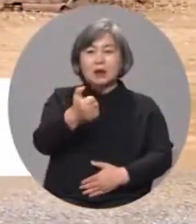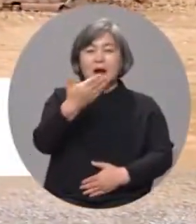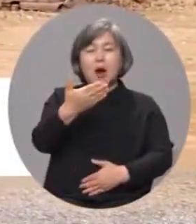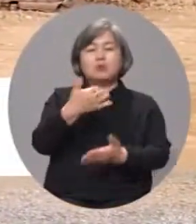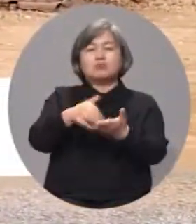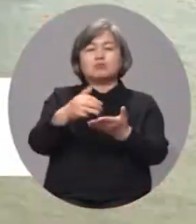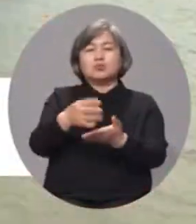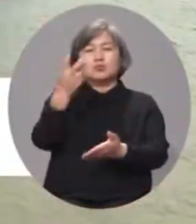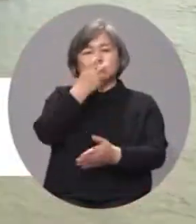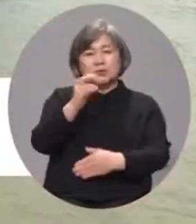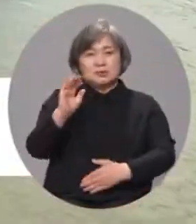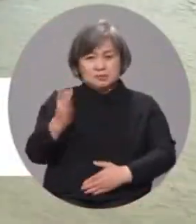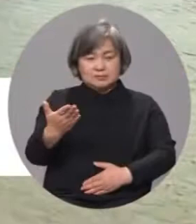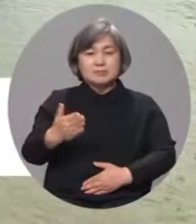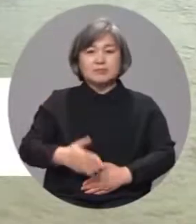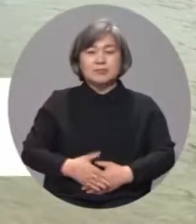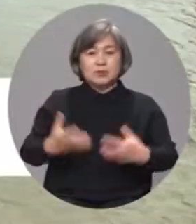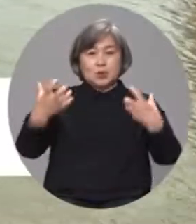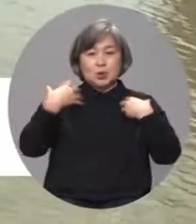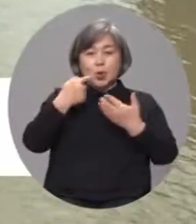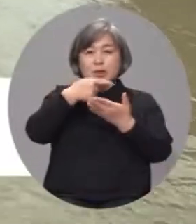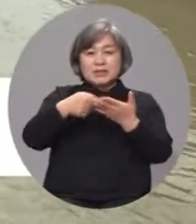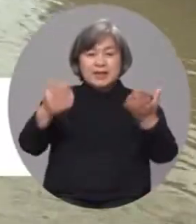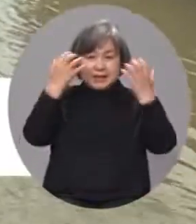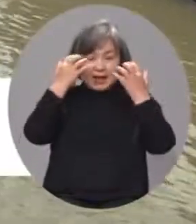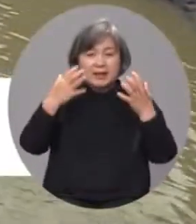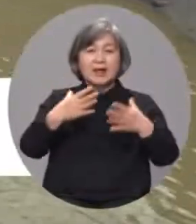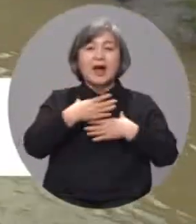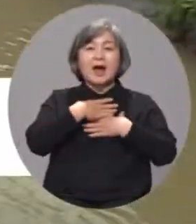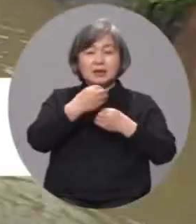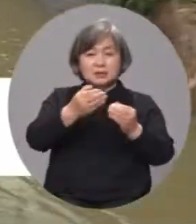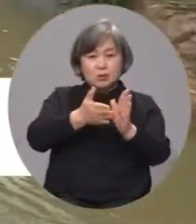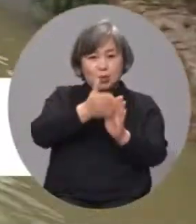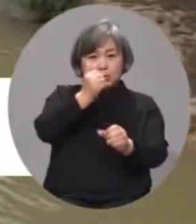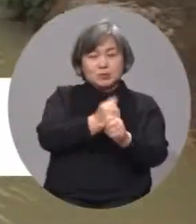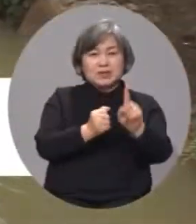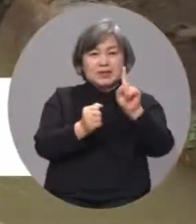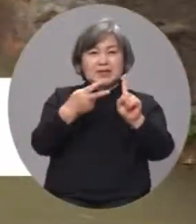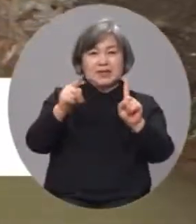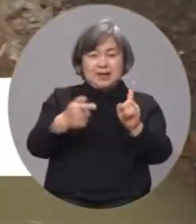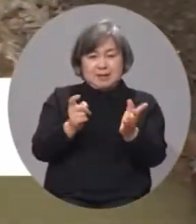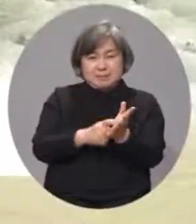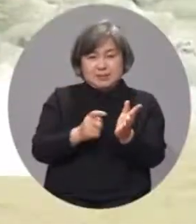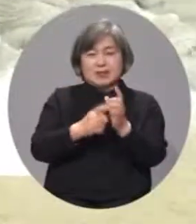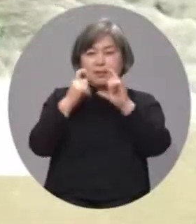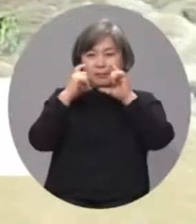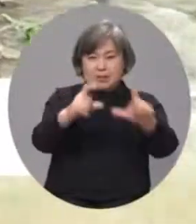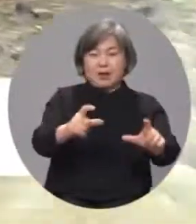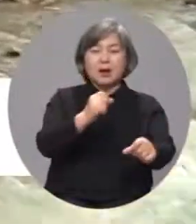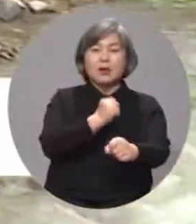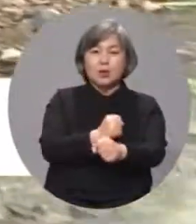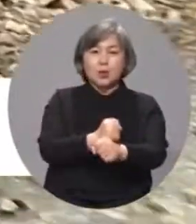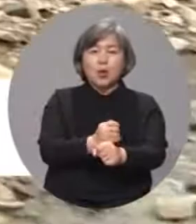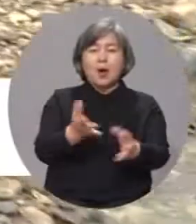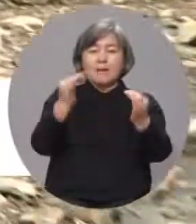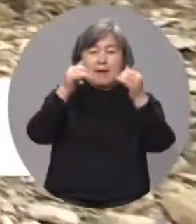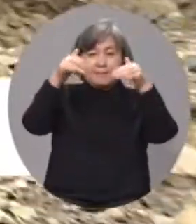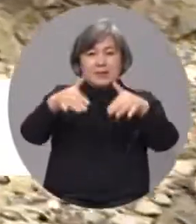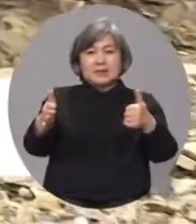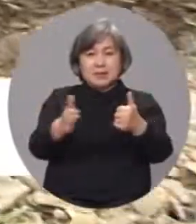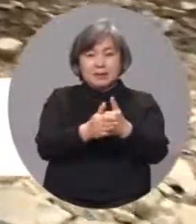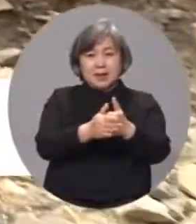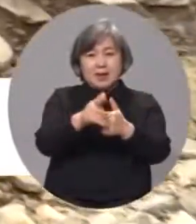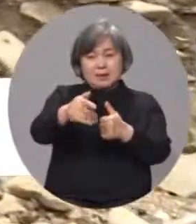259건의 피해가 집계됐습니다. 도 재난안전대책본부는 비상 1단계를 발령하고 비상 상황을 유지했으며 많은